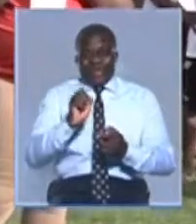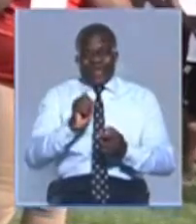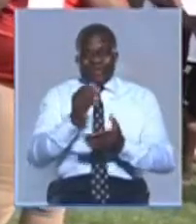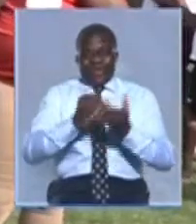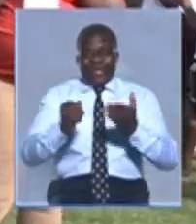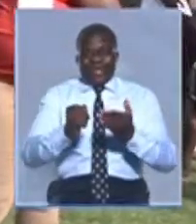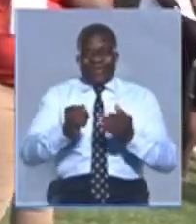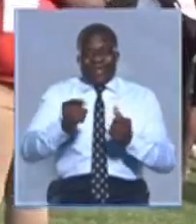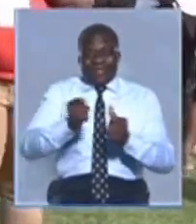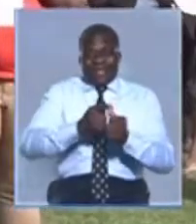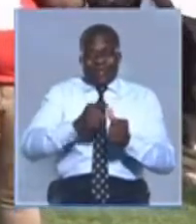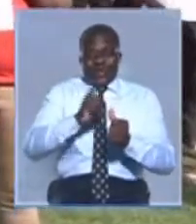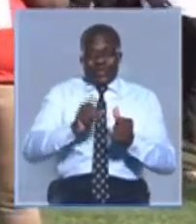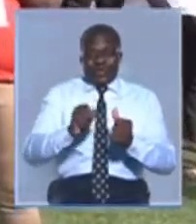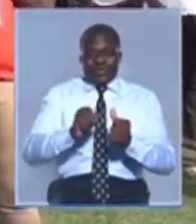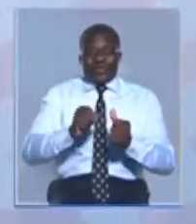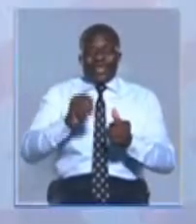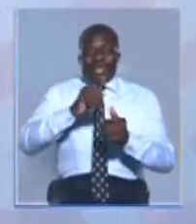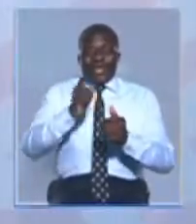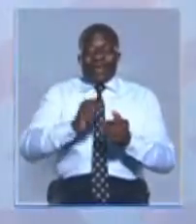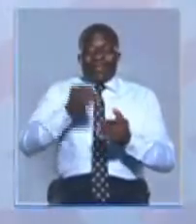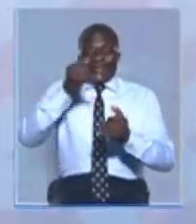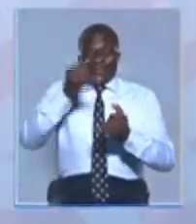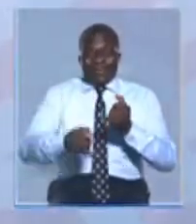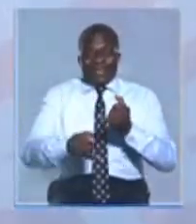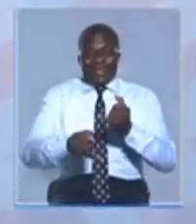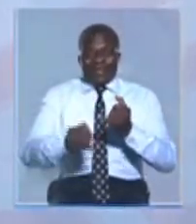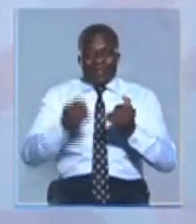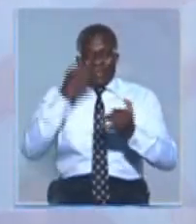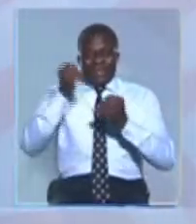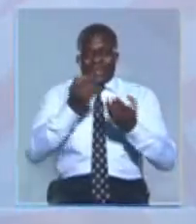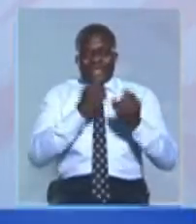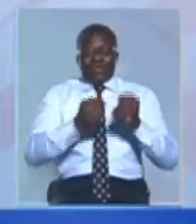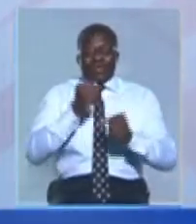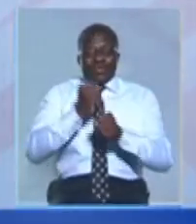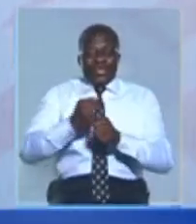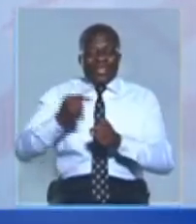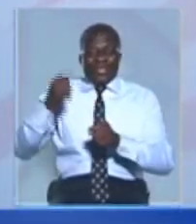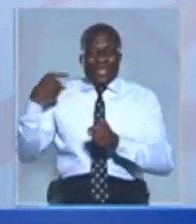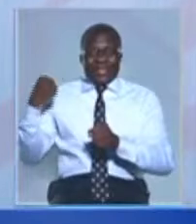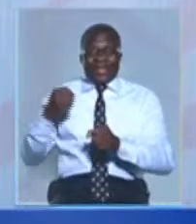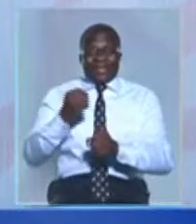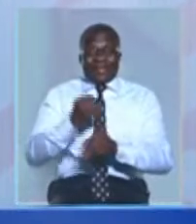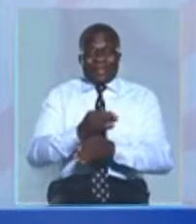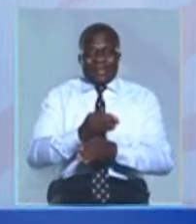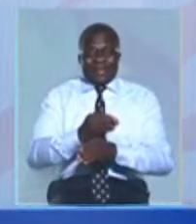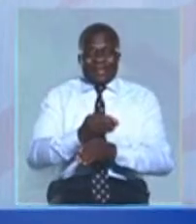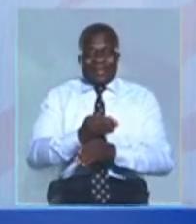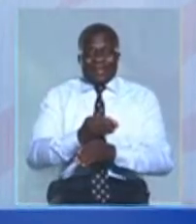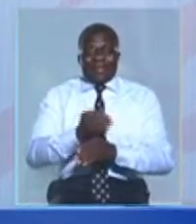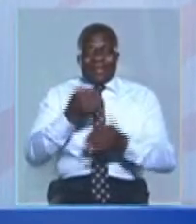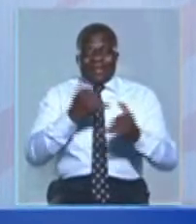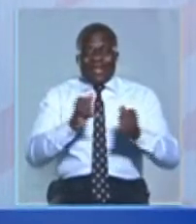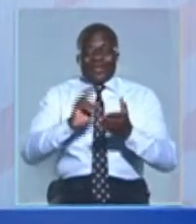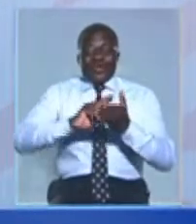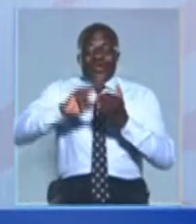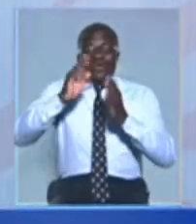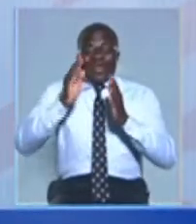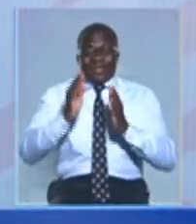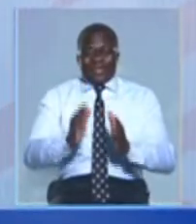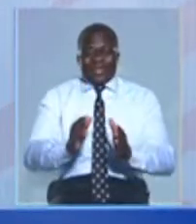phase zonale et la phase finale. Initiée depuis plusieurs années déjà, les Jeux